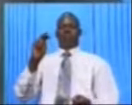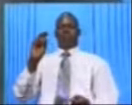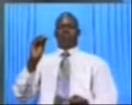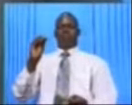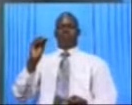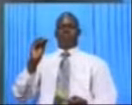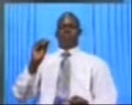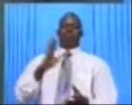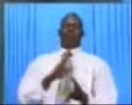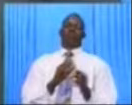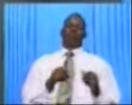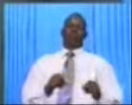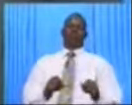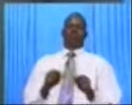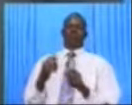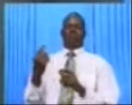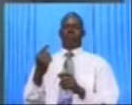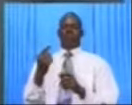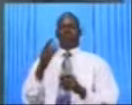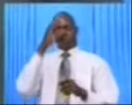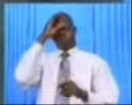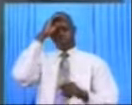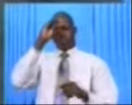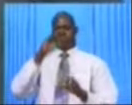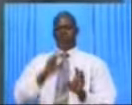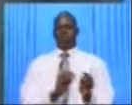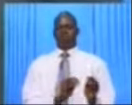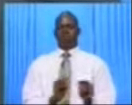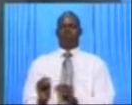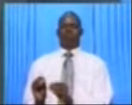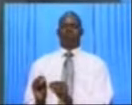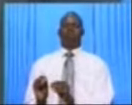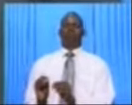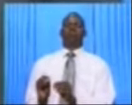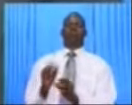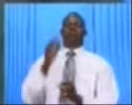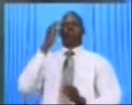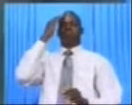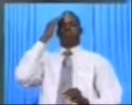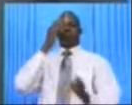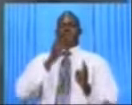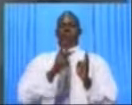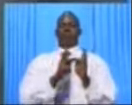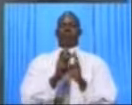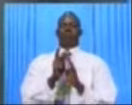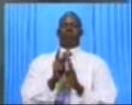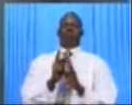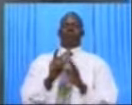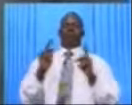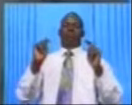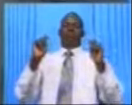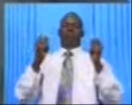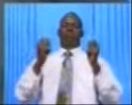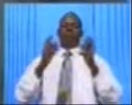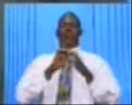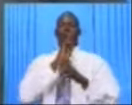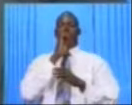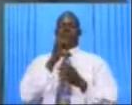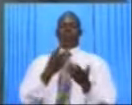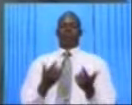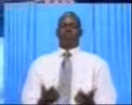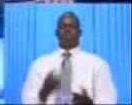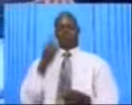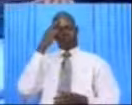toujours le record, et c'est ce monsieur qui l'a organisé. Donc en fait, c'est deux stars qui connaissent particulièrement le sujet. Alors, qui seront là pour vous